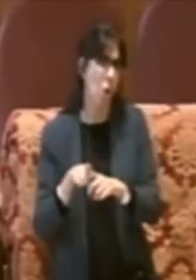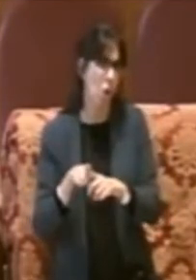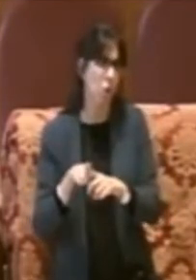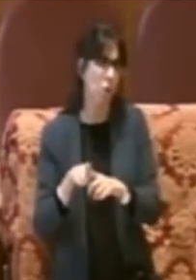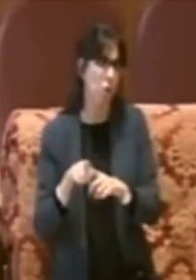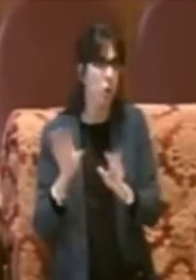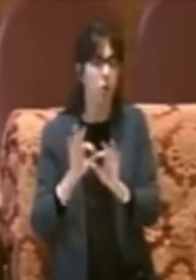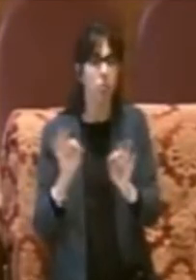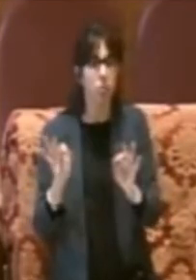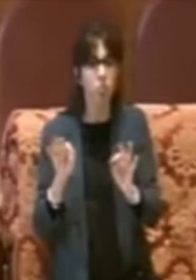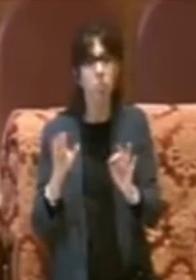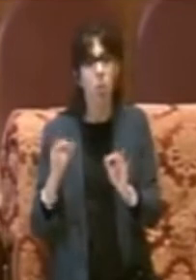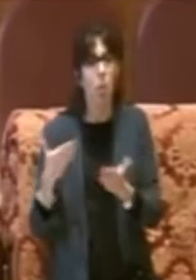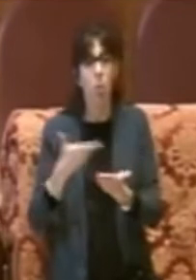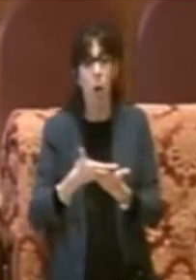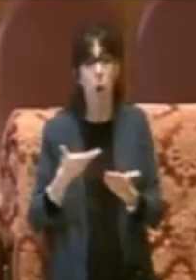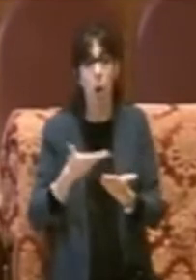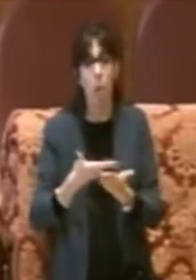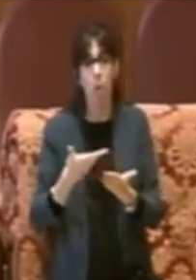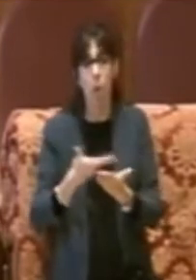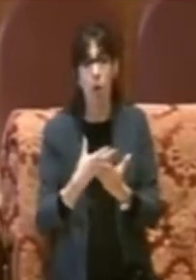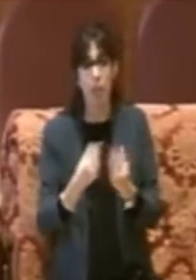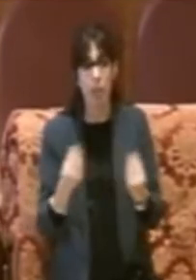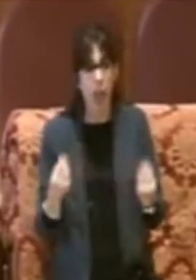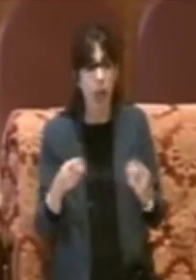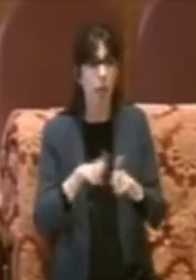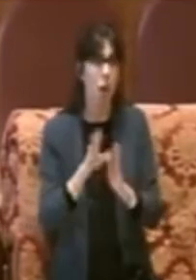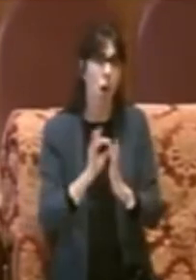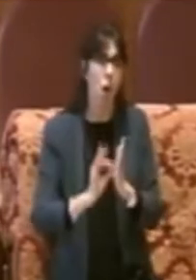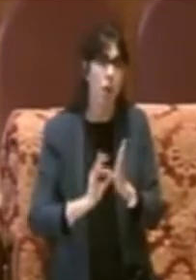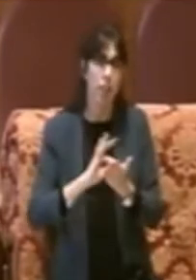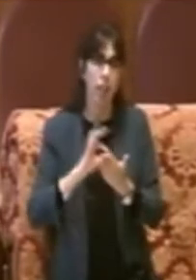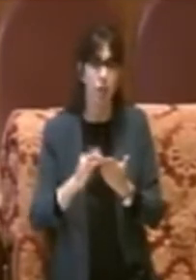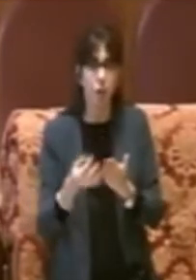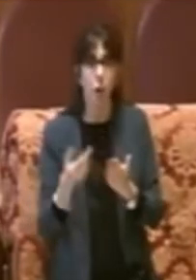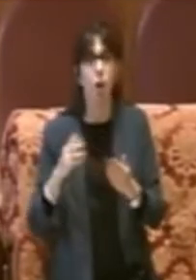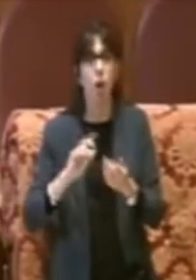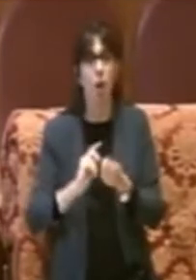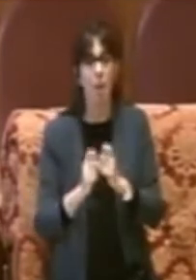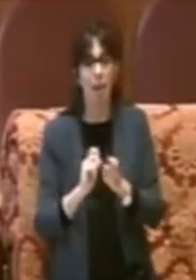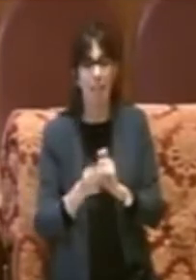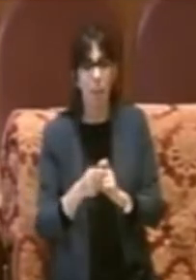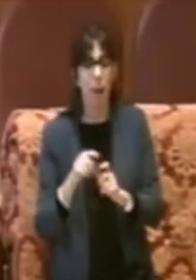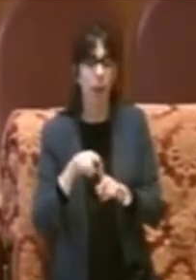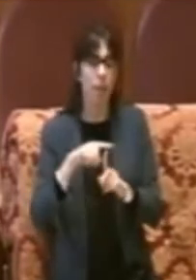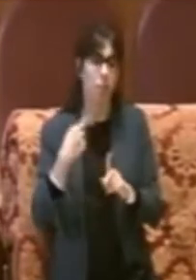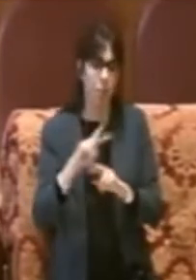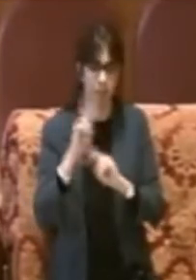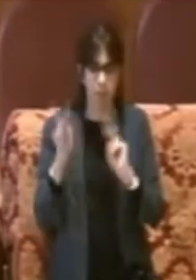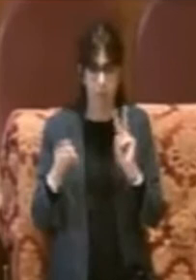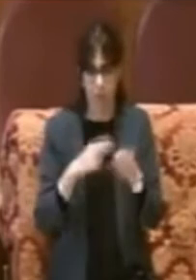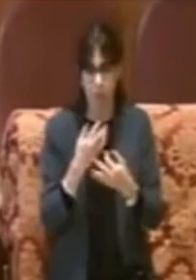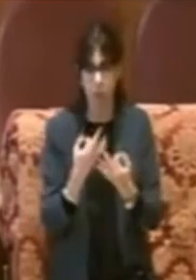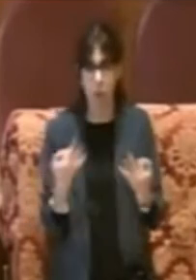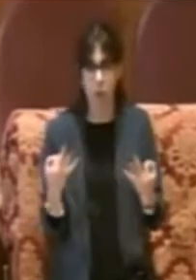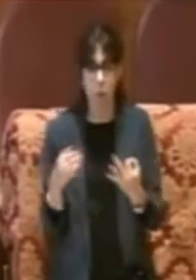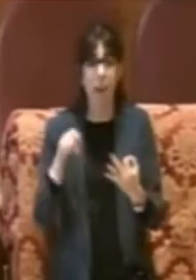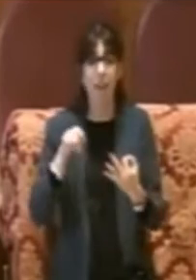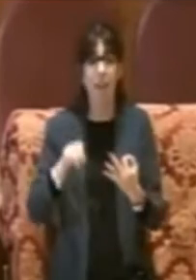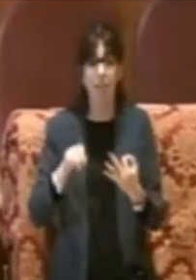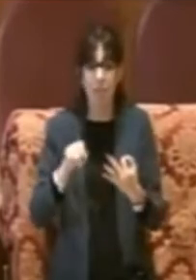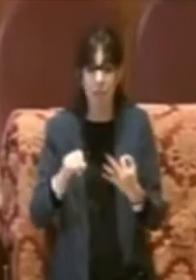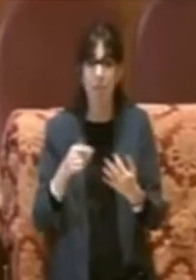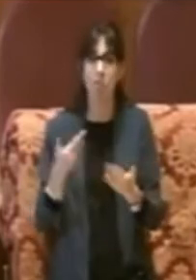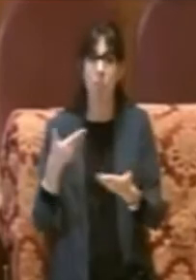proposte fra ordini del giorno ed emendamenti che poi vengono vagliati e su quelli sono abbastanza